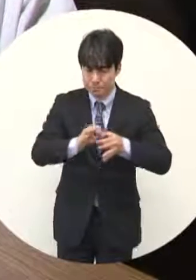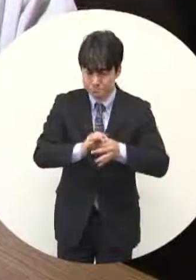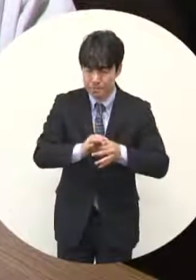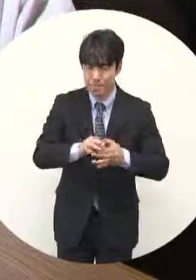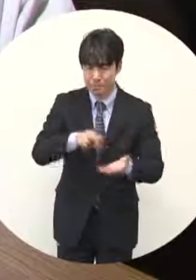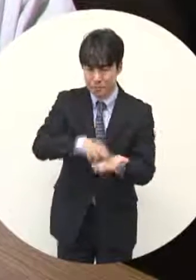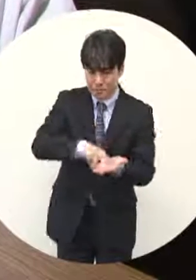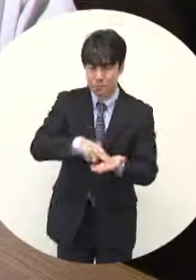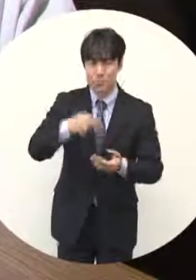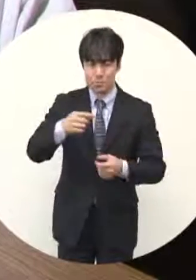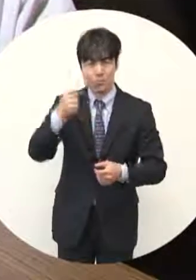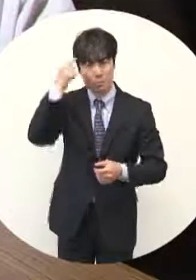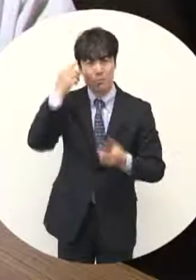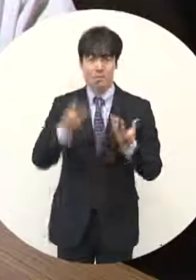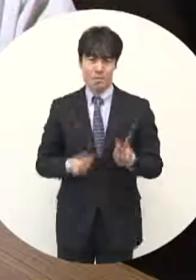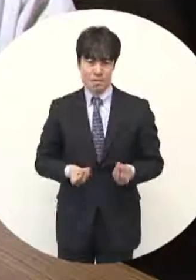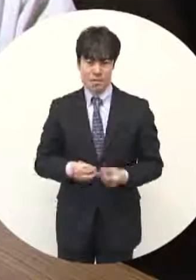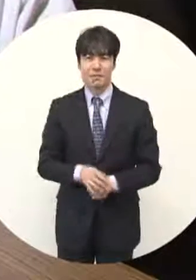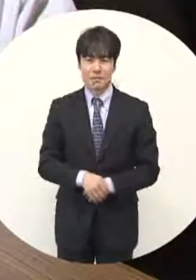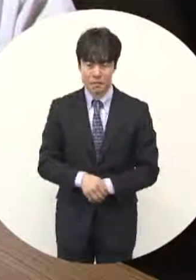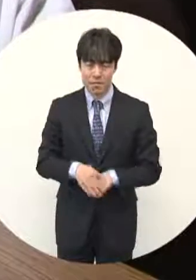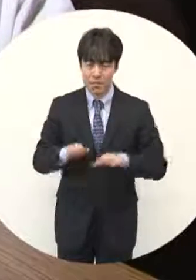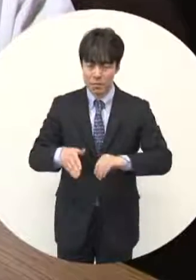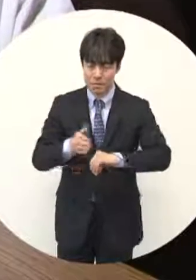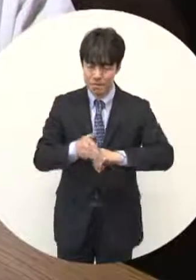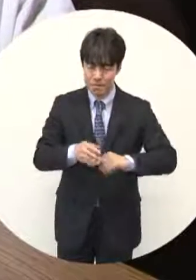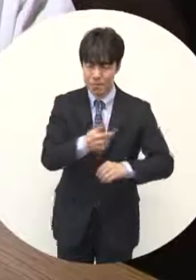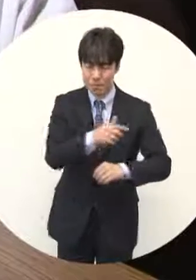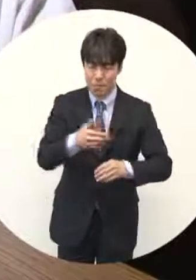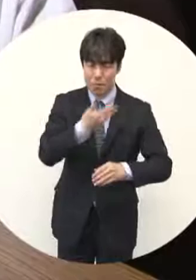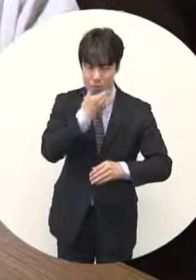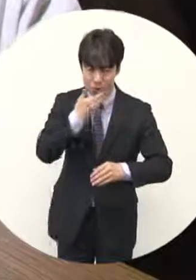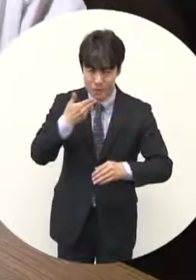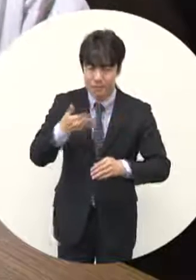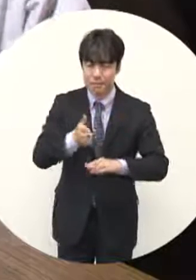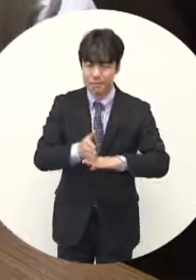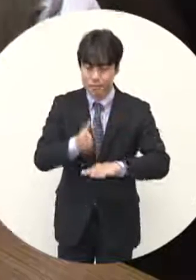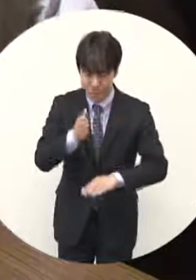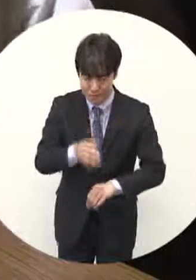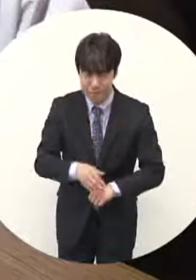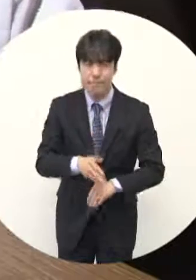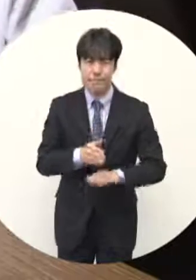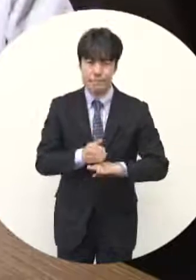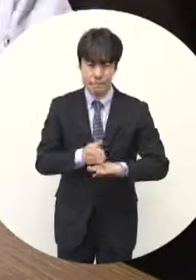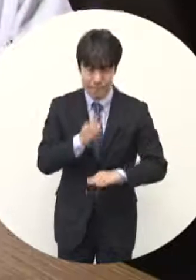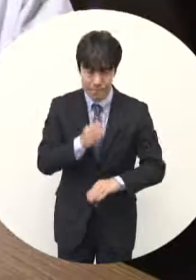います。今日は本当に美味しいお料理どうもありがとうございました。 はい、ありがとうございました。